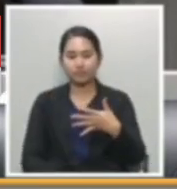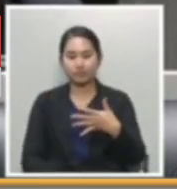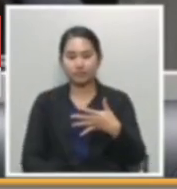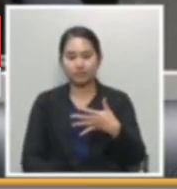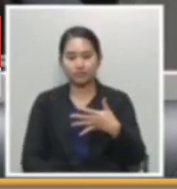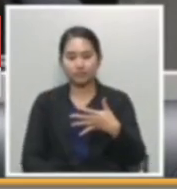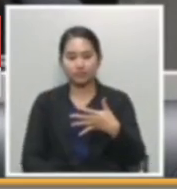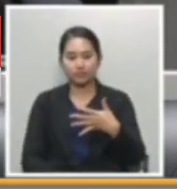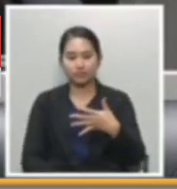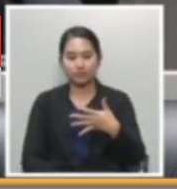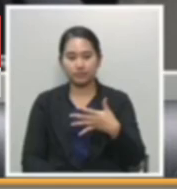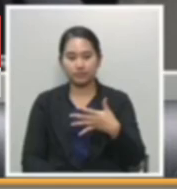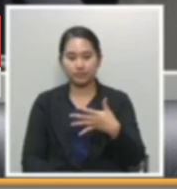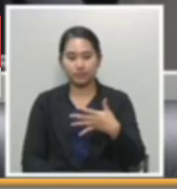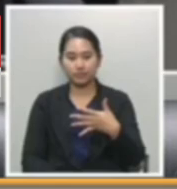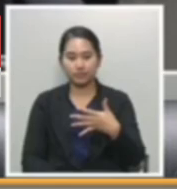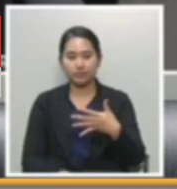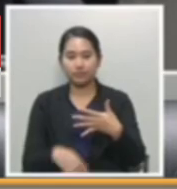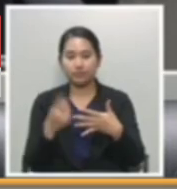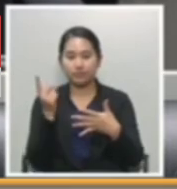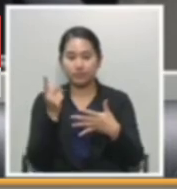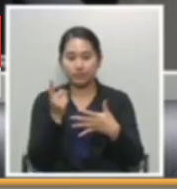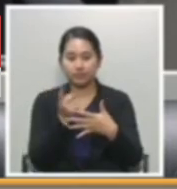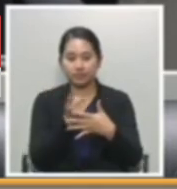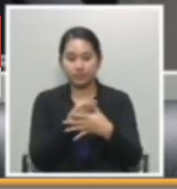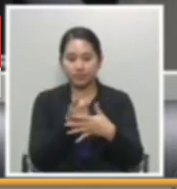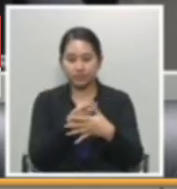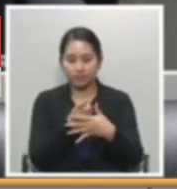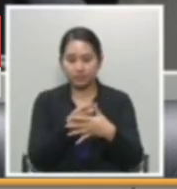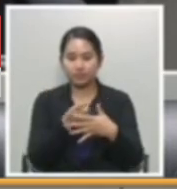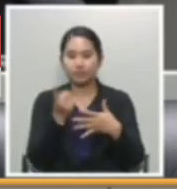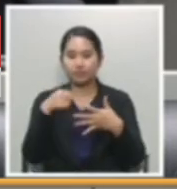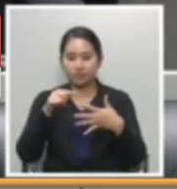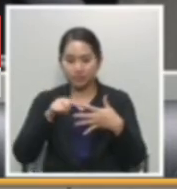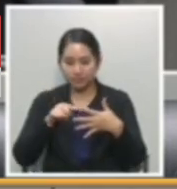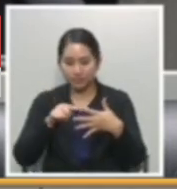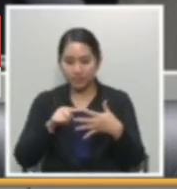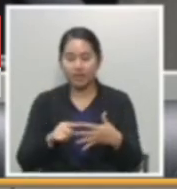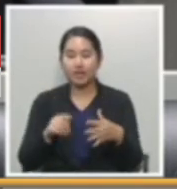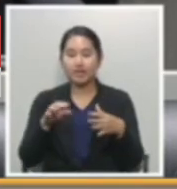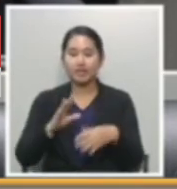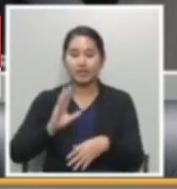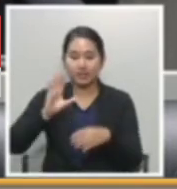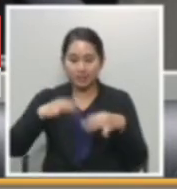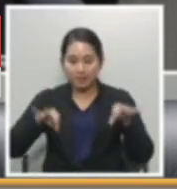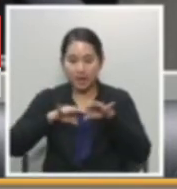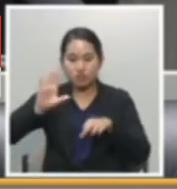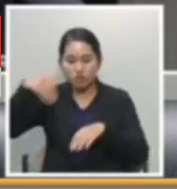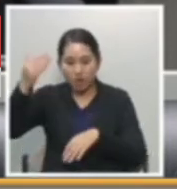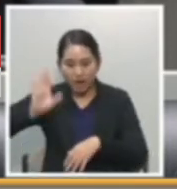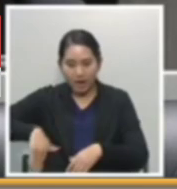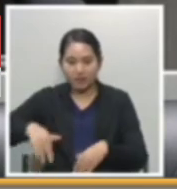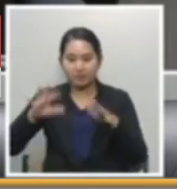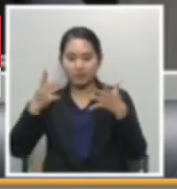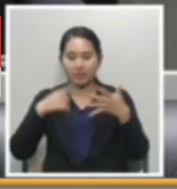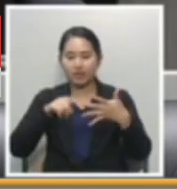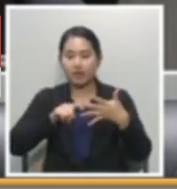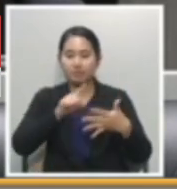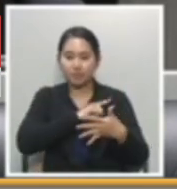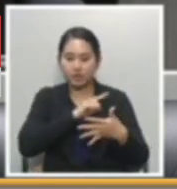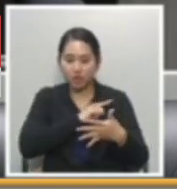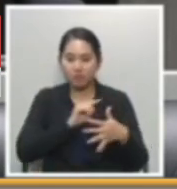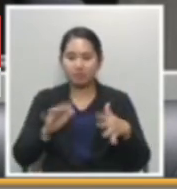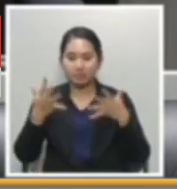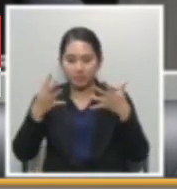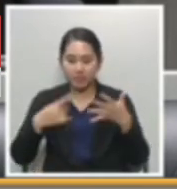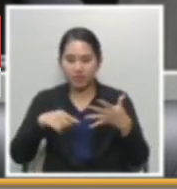ะครับไม่มีการเรียงลำดับความสำคัญไม่มีความรับผิดชอบต่อสภาและประชาชน